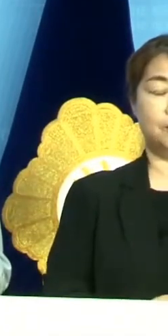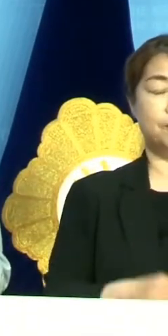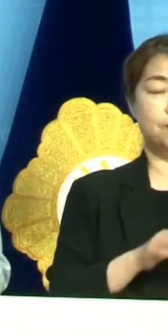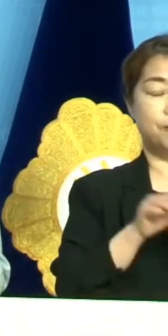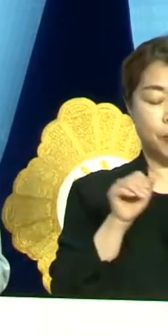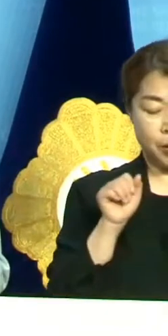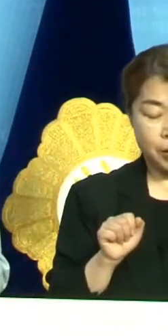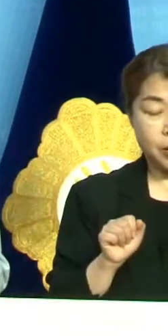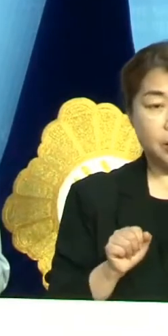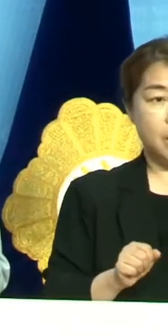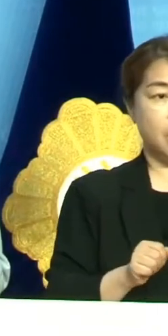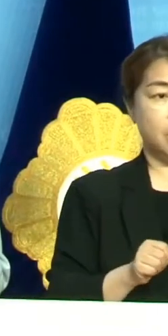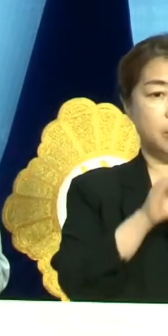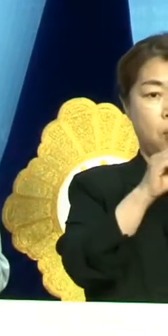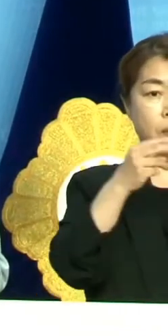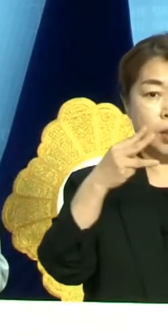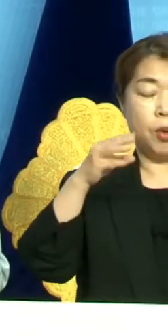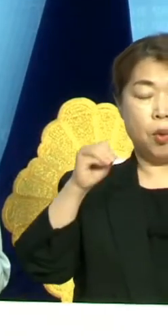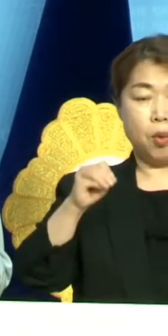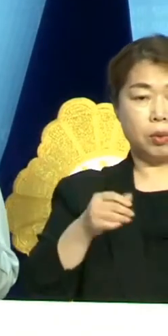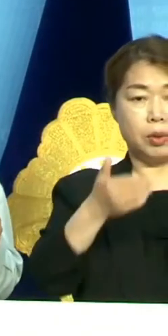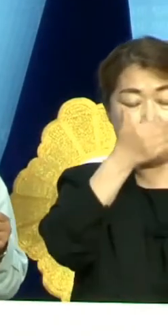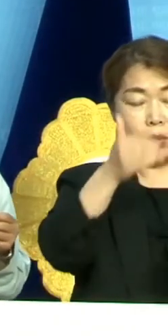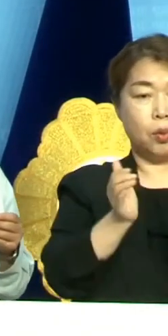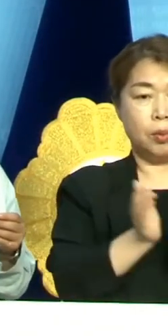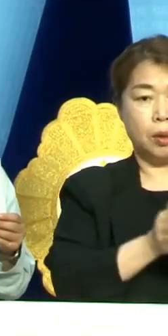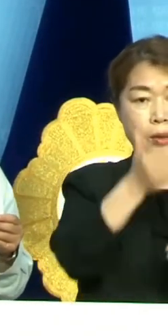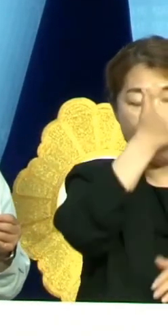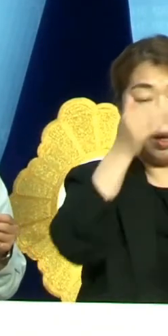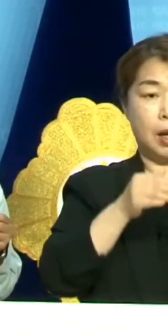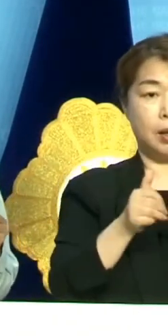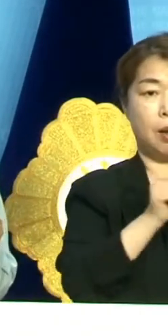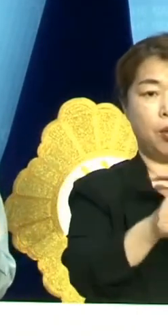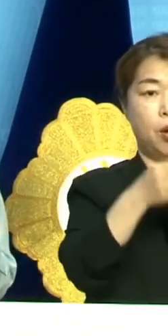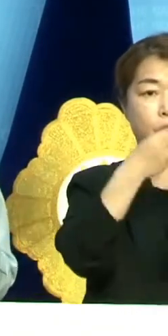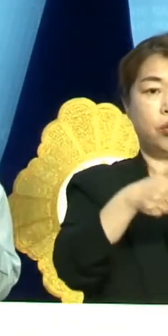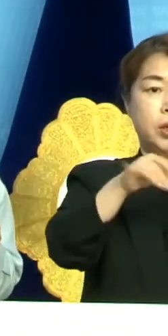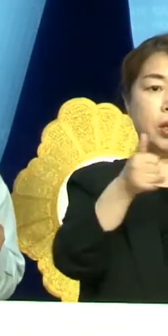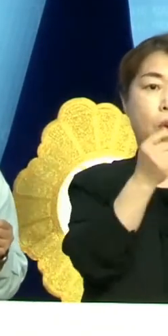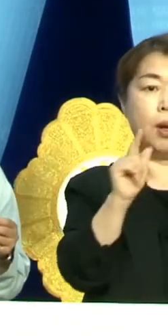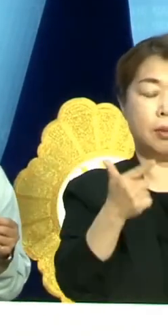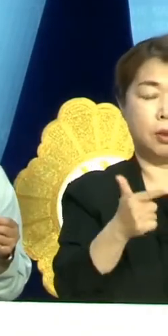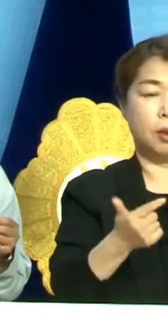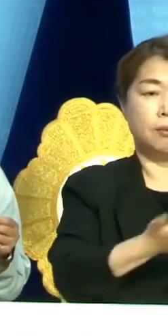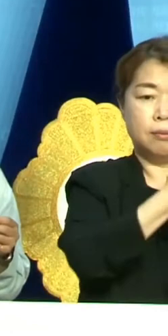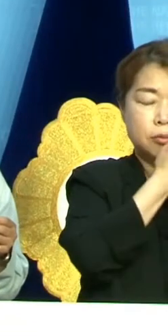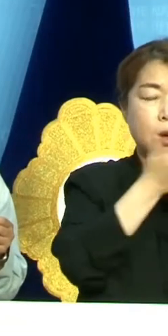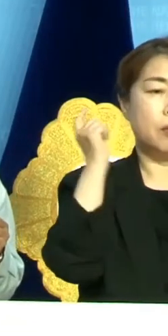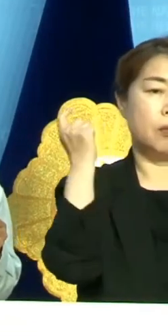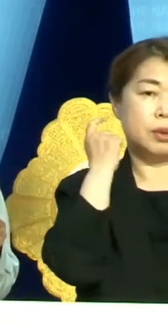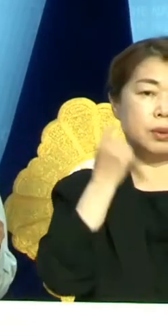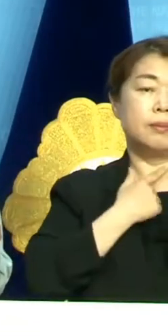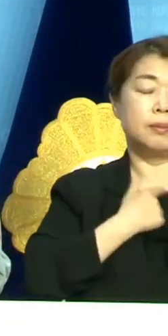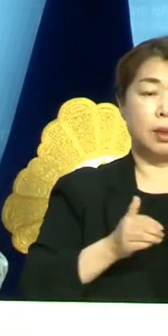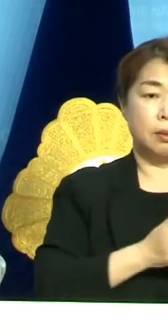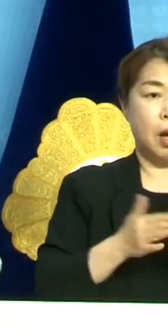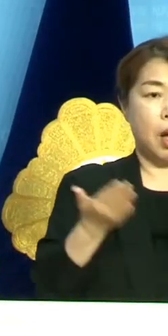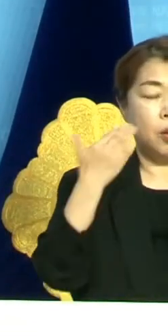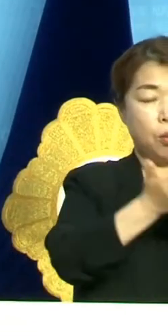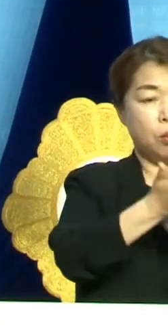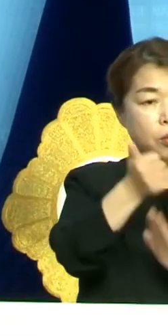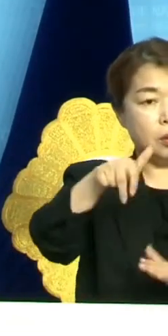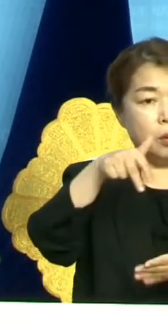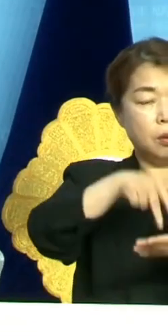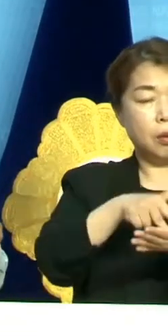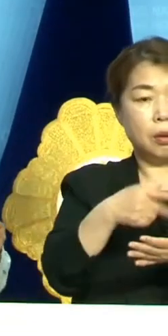네 안녕하십니까 2030 정치 공동체 청년 하다 d 표류기 아닙니다 너무나 부끄러운 소식을 들었습니다 학교 공부에서